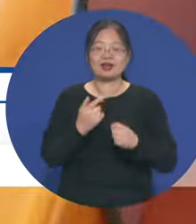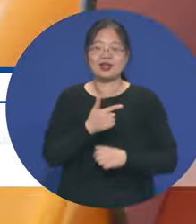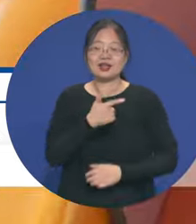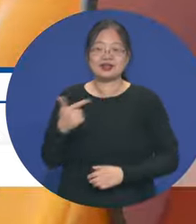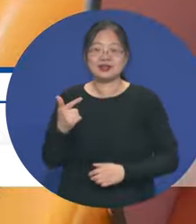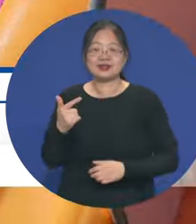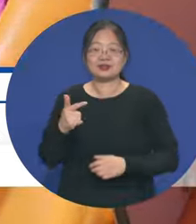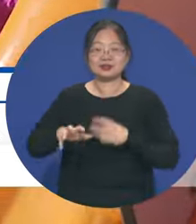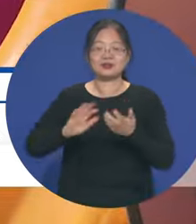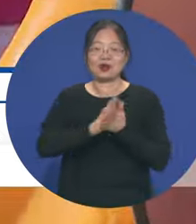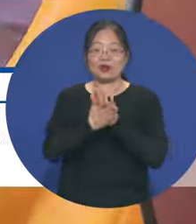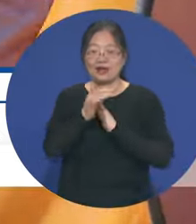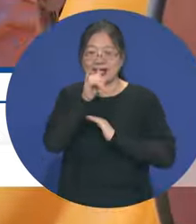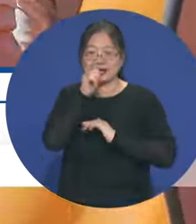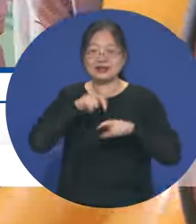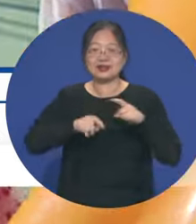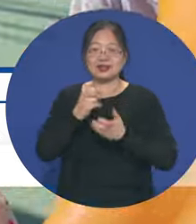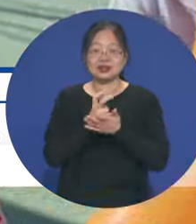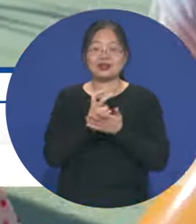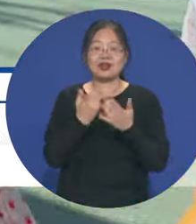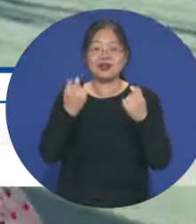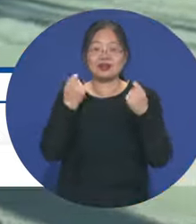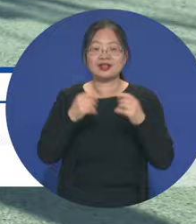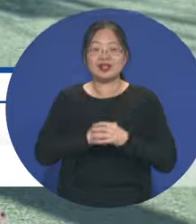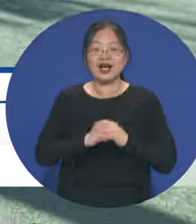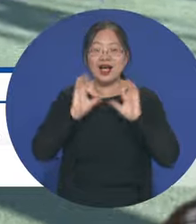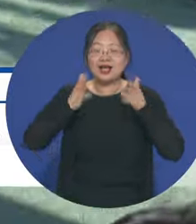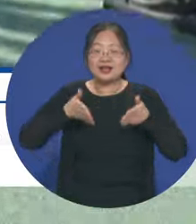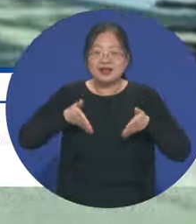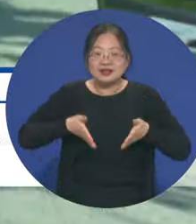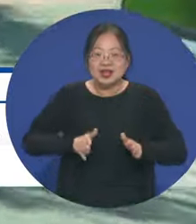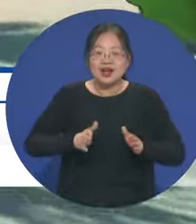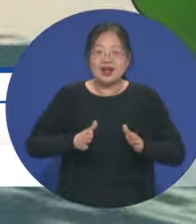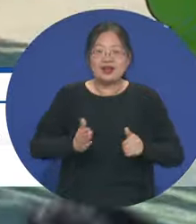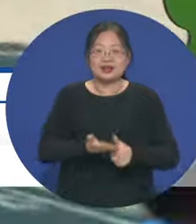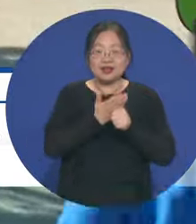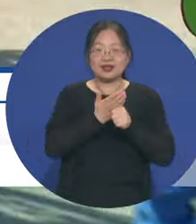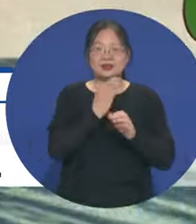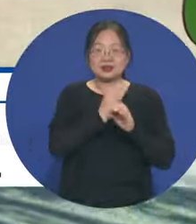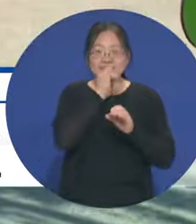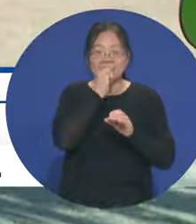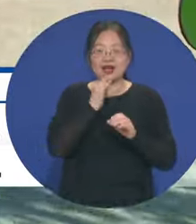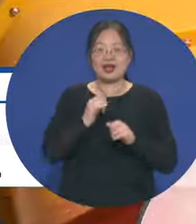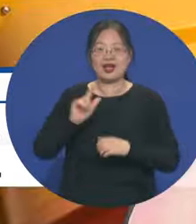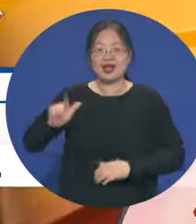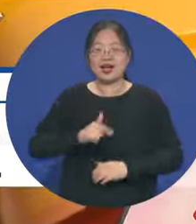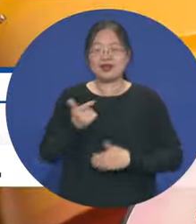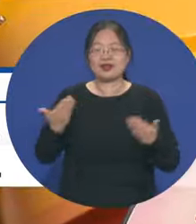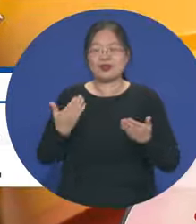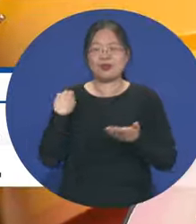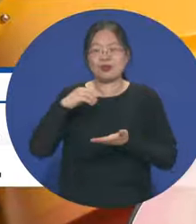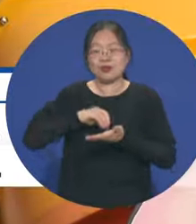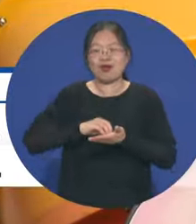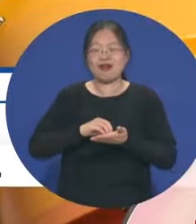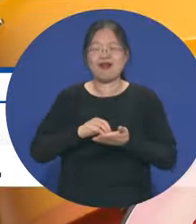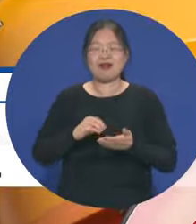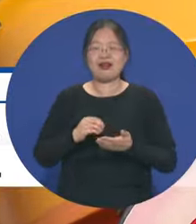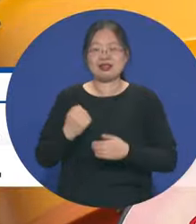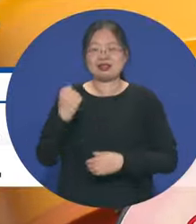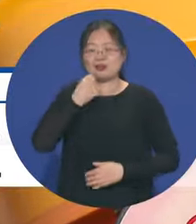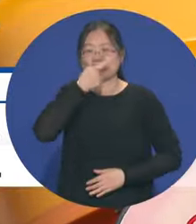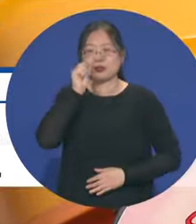지원으로 볼 수가 있어요이 출산과 유가 단계 있는 여성들은 아직까지는 풀타임 일자리로 복귀하기까지 여력이 좀